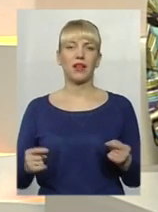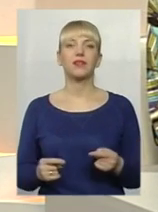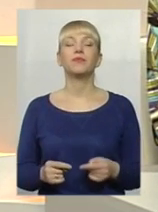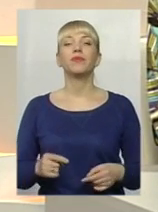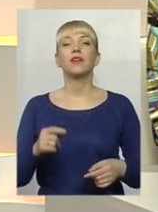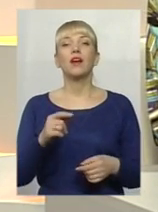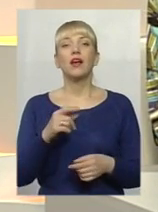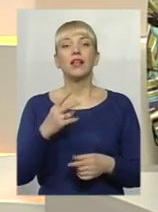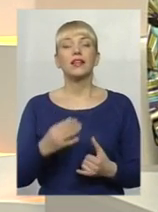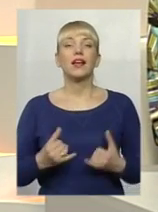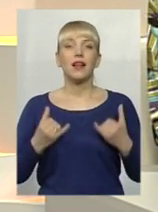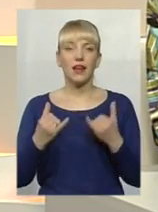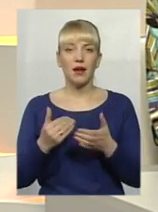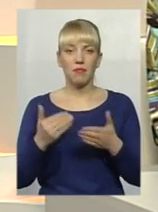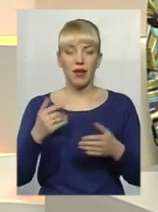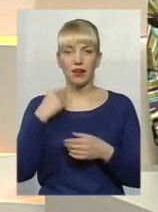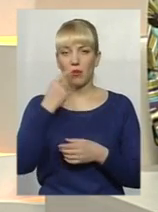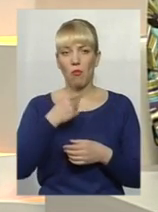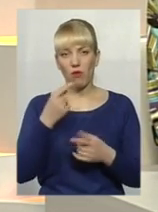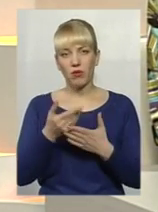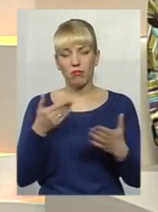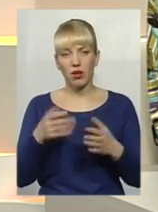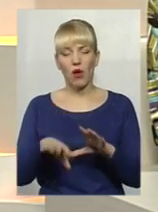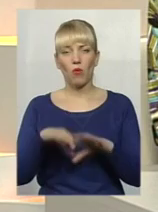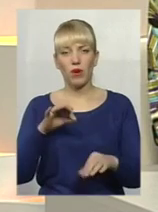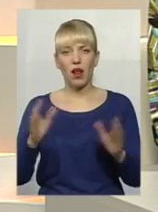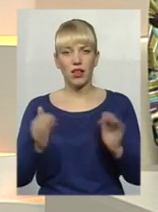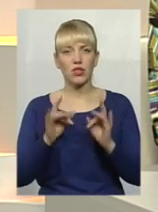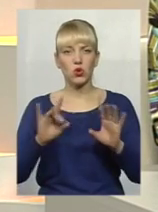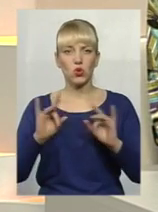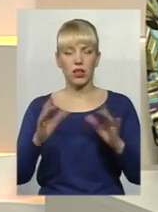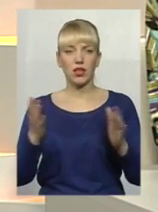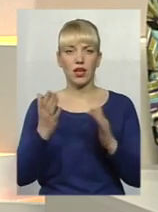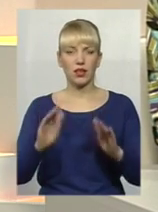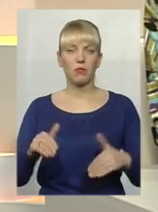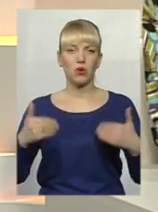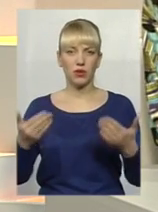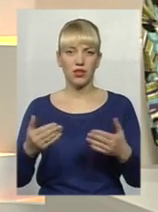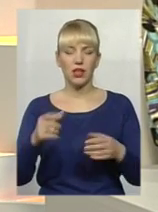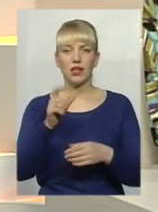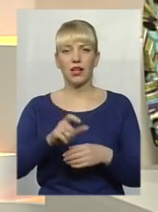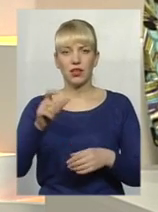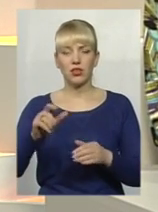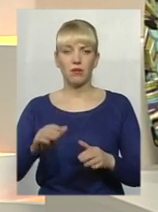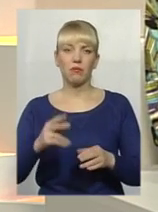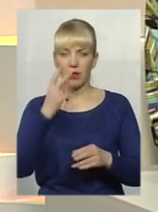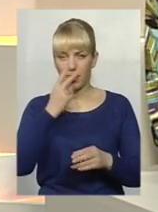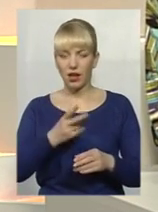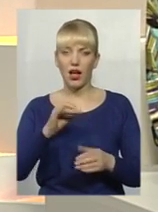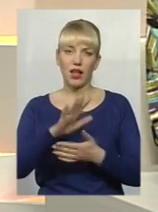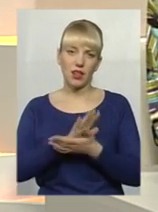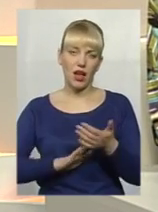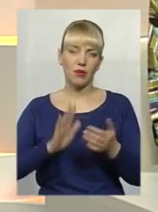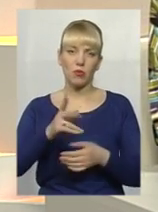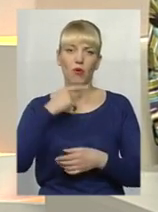Власне, для передмови ми обрали сюжет, який пропонуємо телеглядачам переглянути, а далі говоритимемо